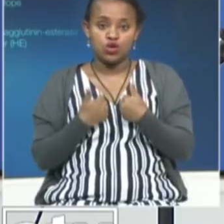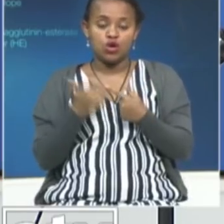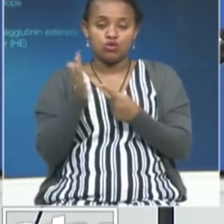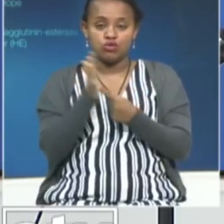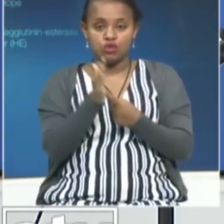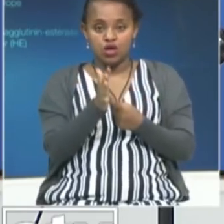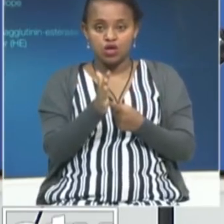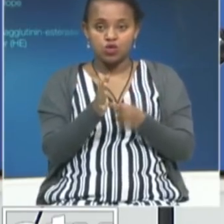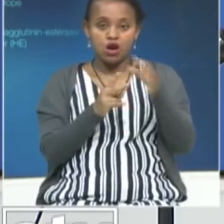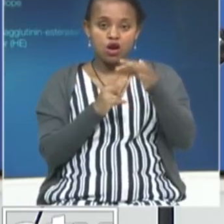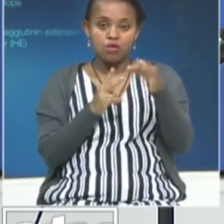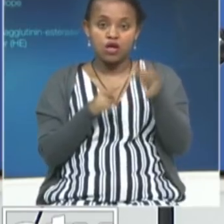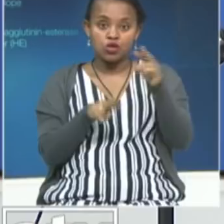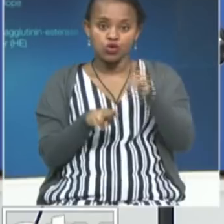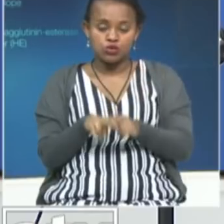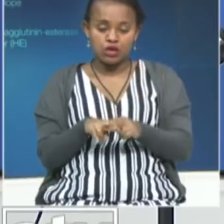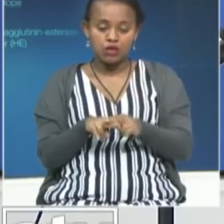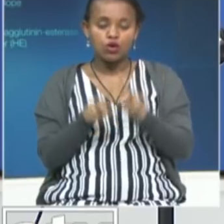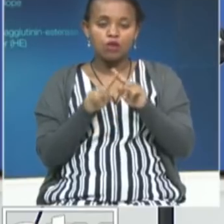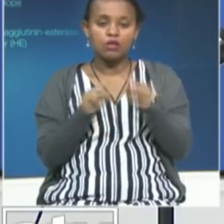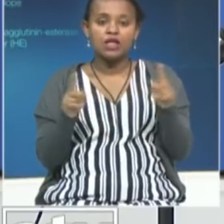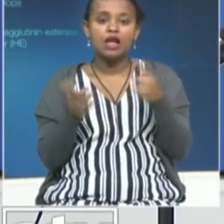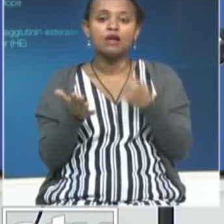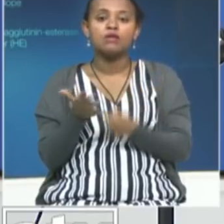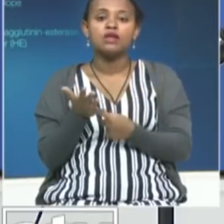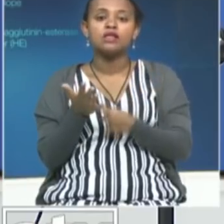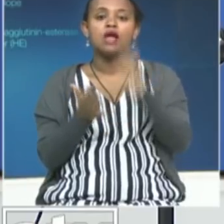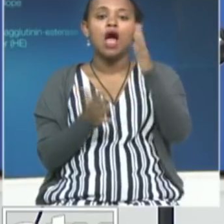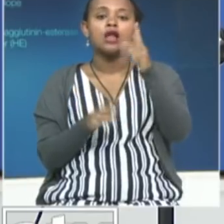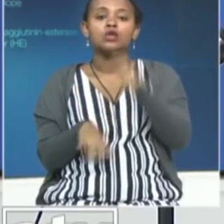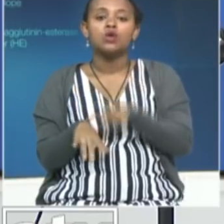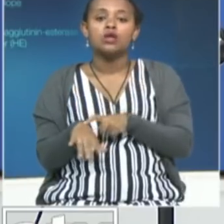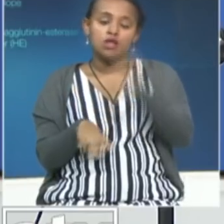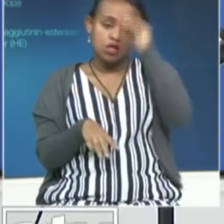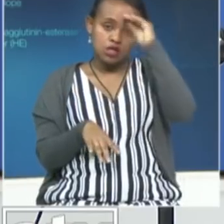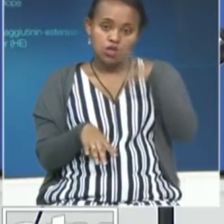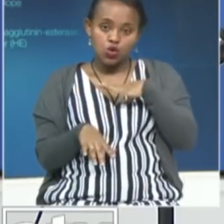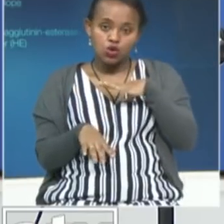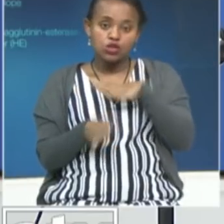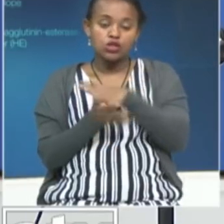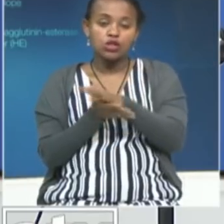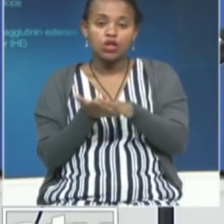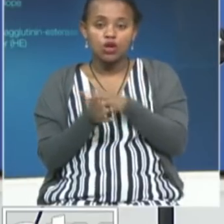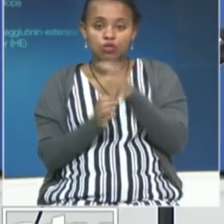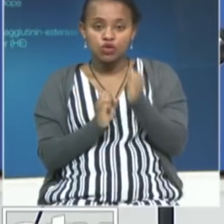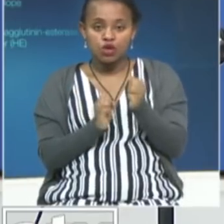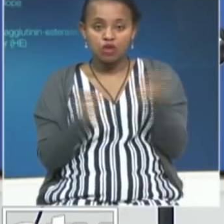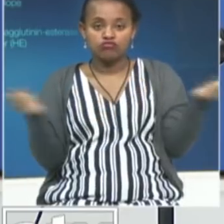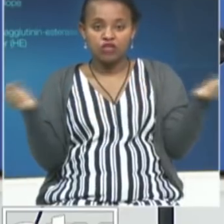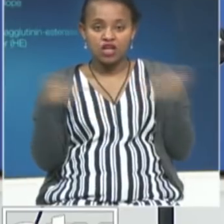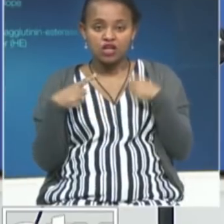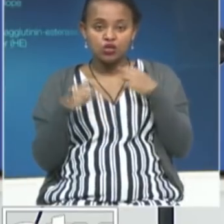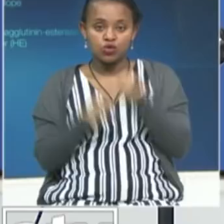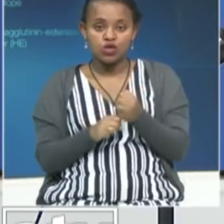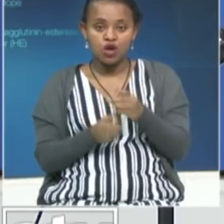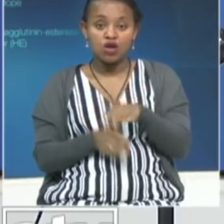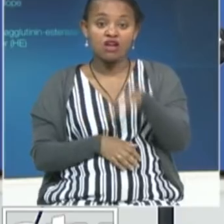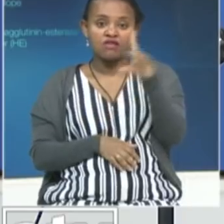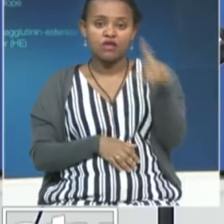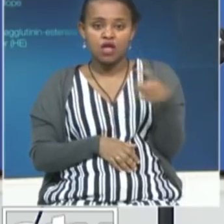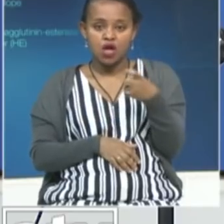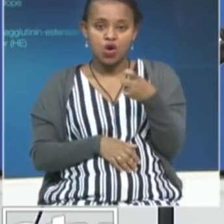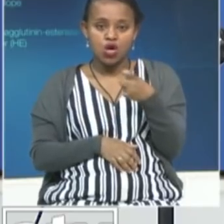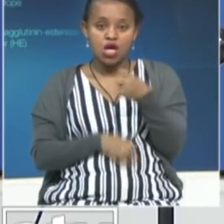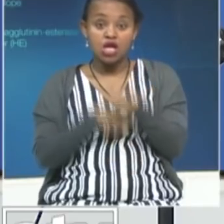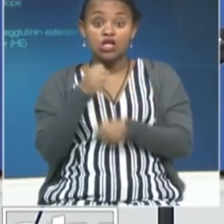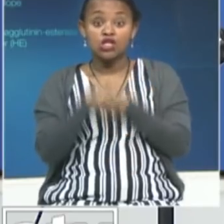አማራጮችም ቀደም ሲል ሲያስቀምጡልን ነበር። በተለይ በእንደዚህ አይነት ወቅት ሰዎች ሊረበሹ ይችላሉ፣ ሊደነግጡ ይችላሉ፣ ከፍተኛ የሆነ ጭንቀት ውስጥ